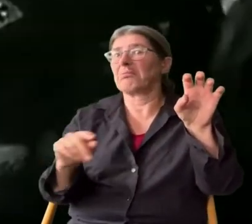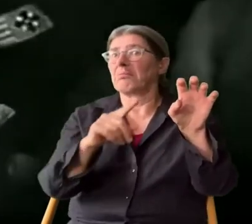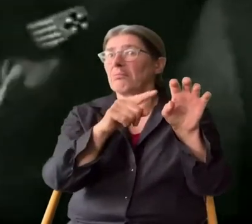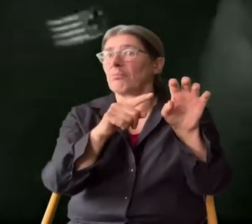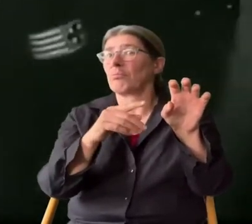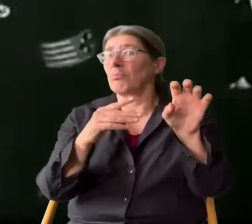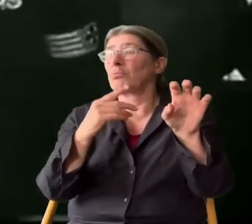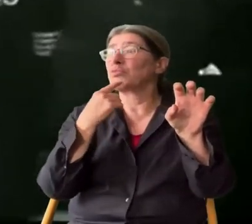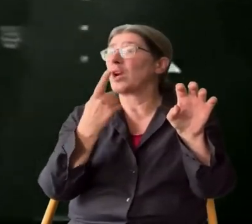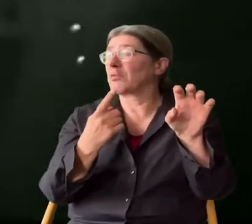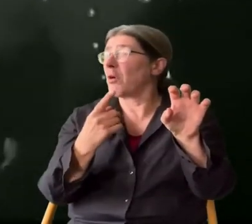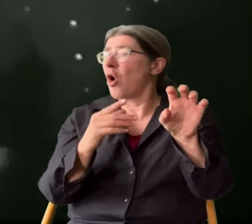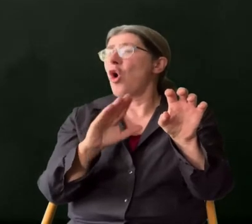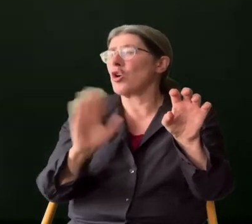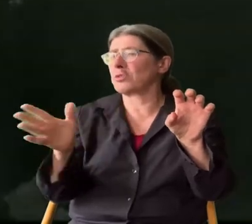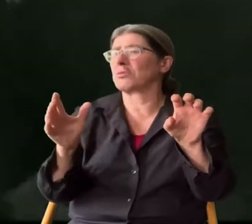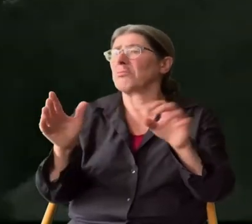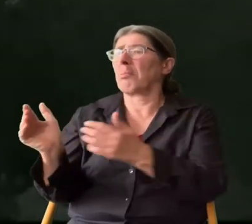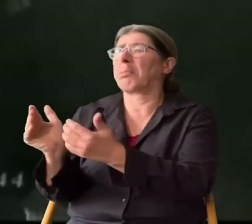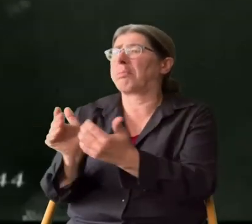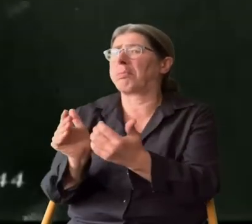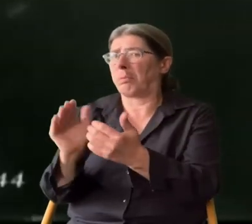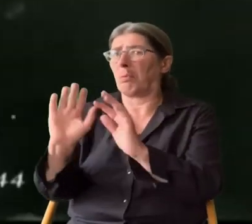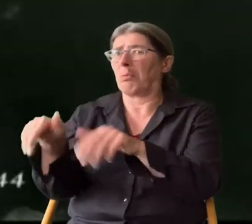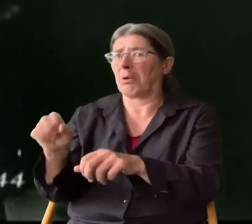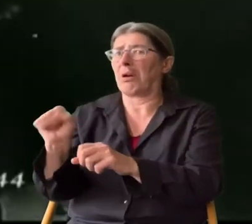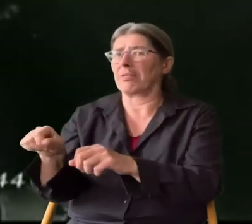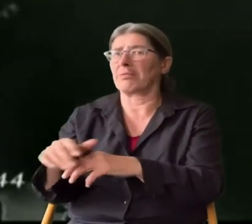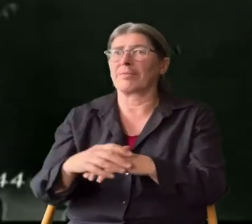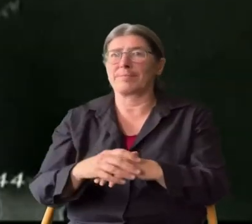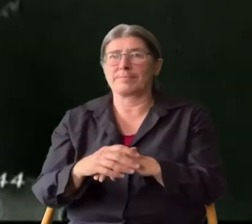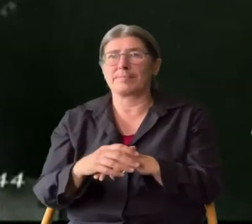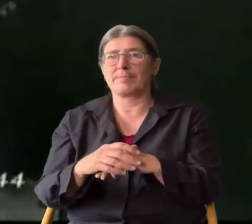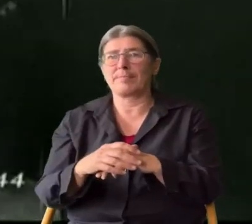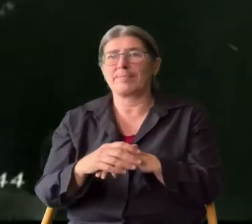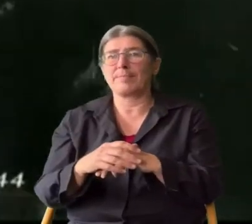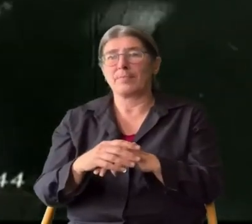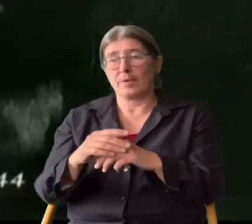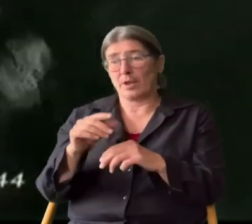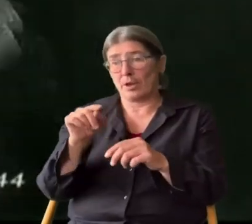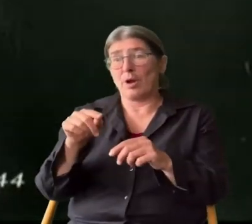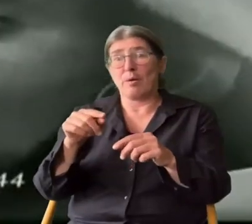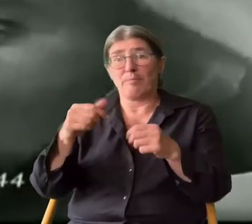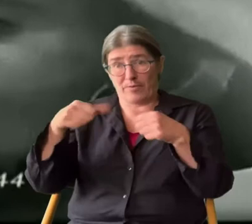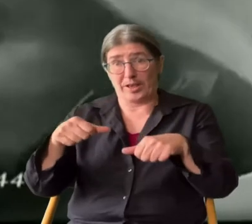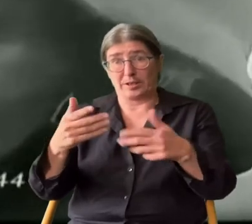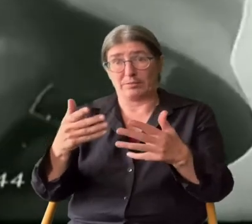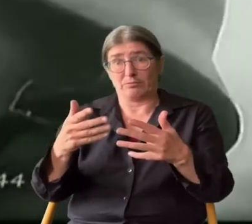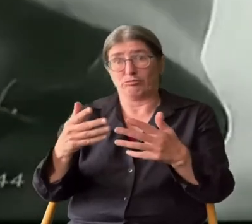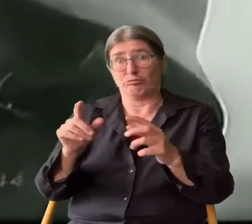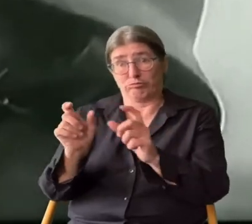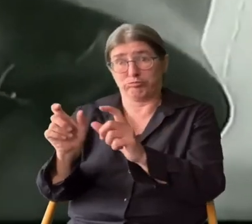noch Raum verlieren, sagt er zu Vertrauten. Ich erwarte von jedem Deutschen, dass er gestern seine Pflicht bis zum Äußersten